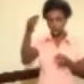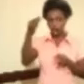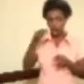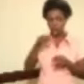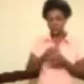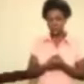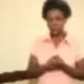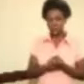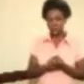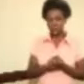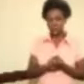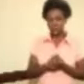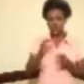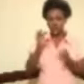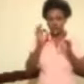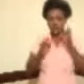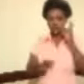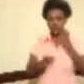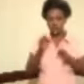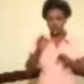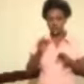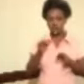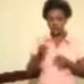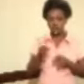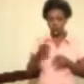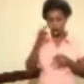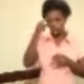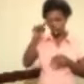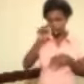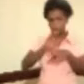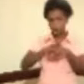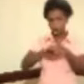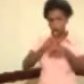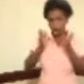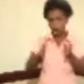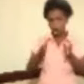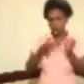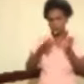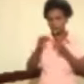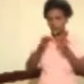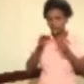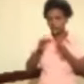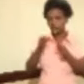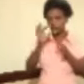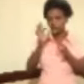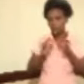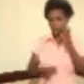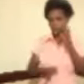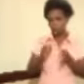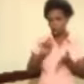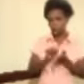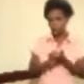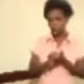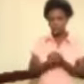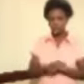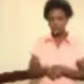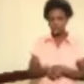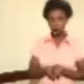Haute Cour de justice. D'accord? Moi, des conseillers judiciaires, expliquez où ça y aurait la Haute Cour de justice. C'est tout. Qu'est-ce que j'ai